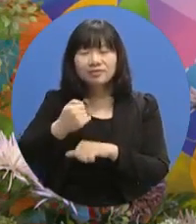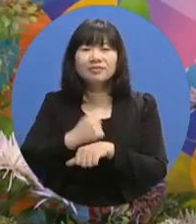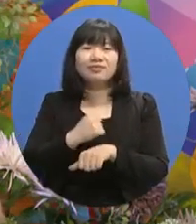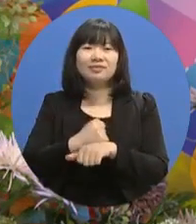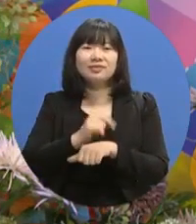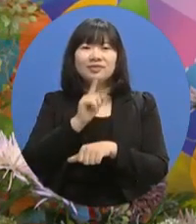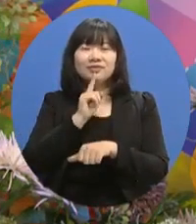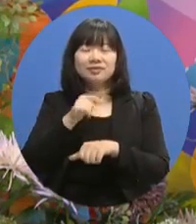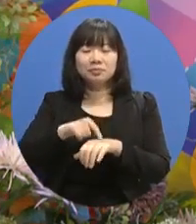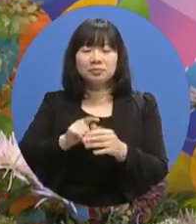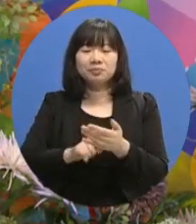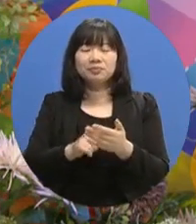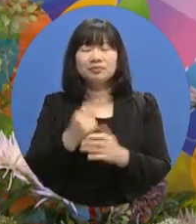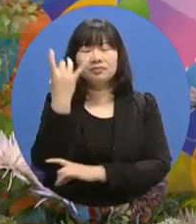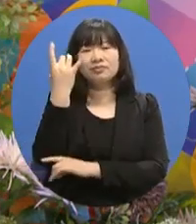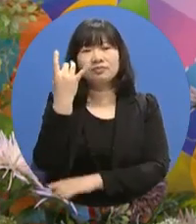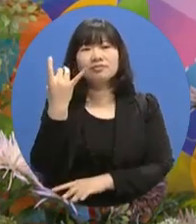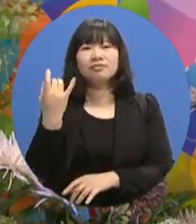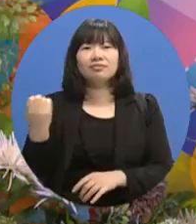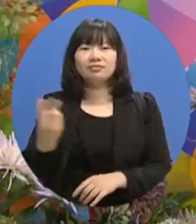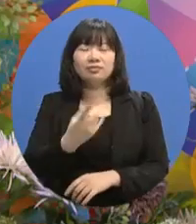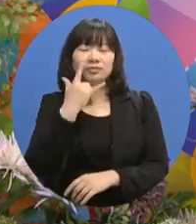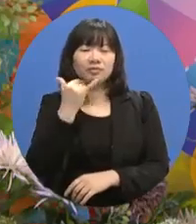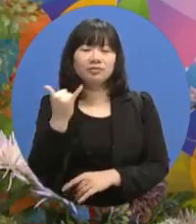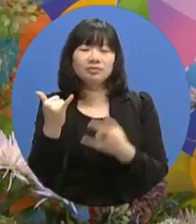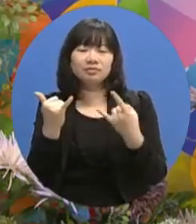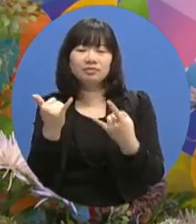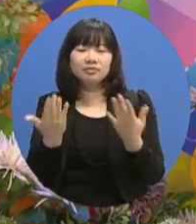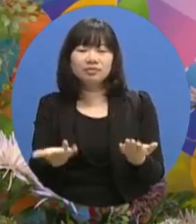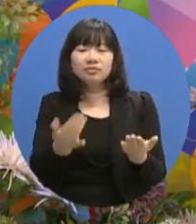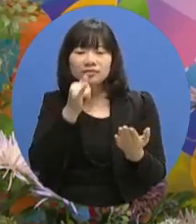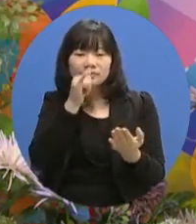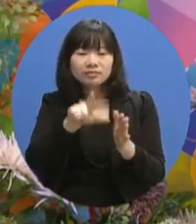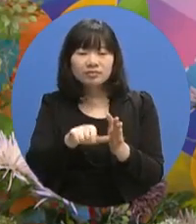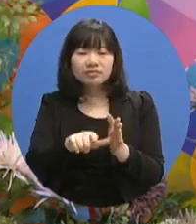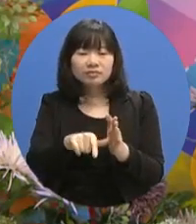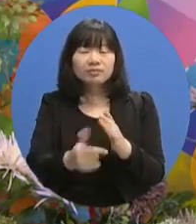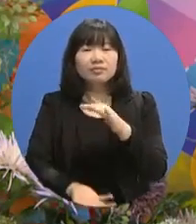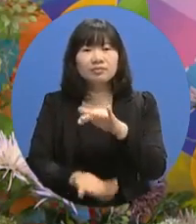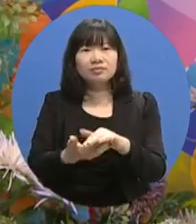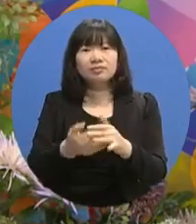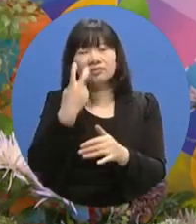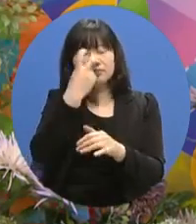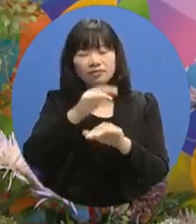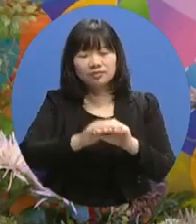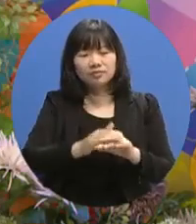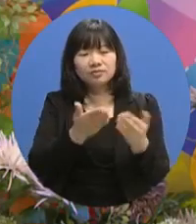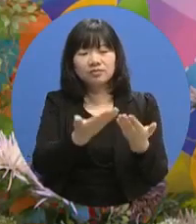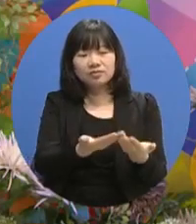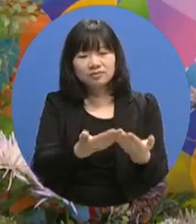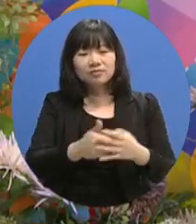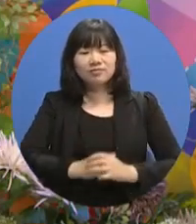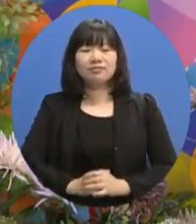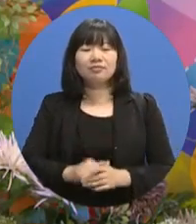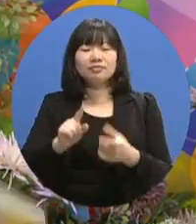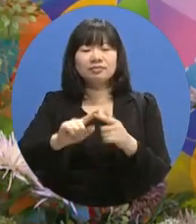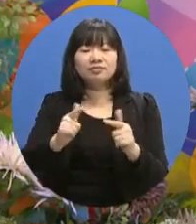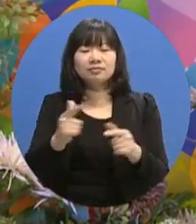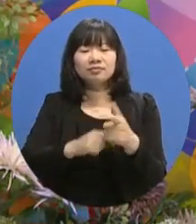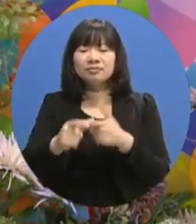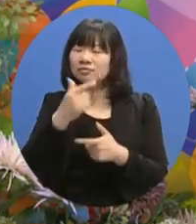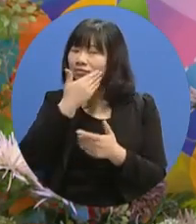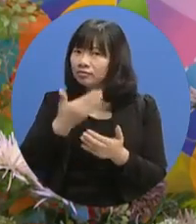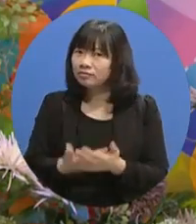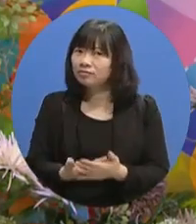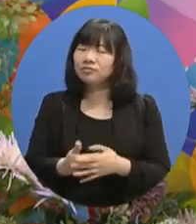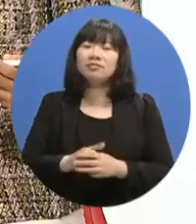마음은 기본이고요. 네. 부모님들께서 쉬실 수 있는 시간을 최대한 좀 보장해드리는 거. 맞아요. 예, 그리고 이제 더 중요한